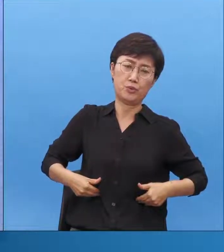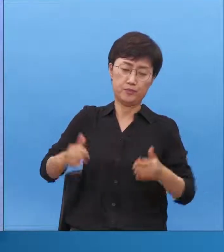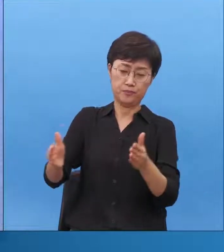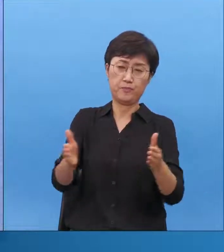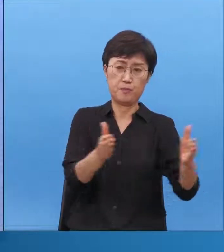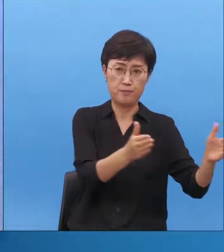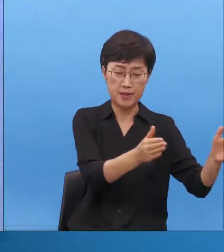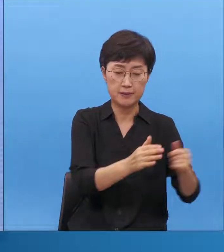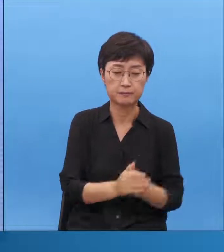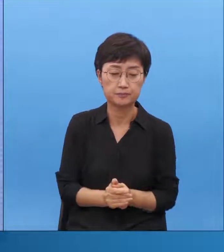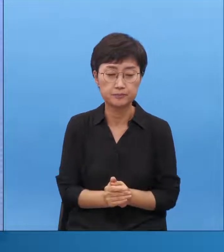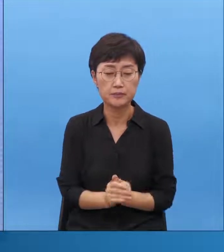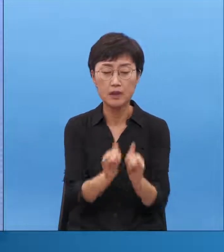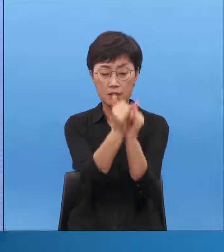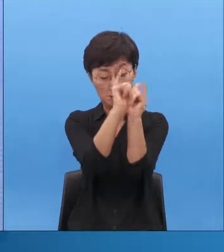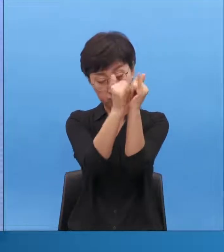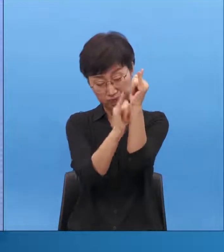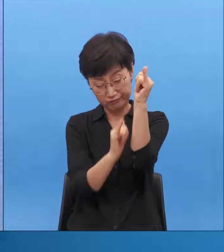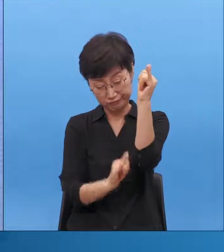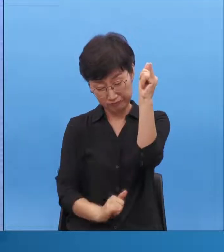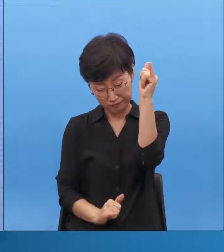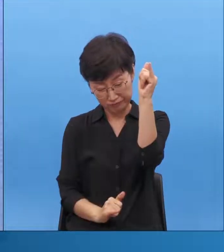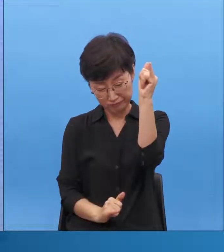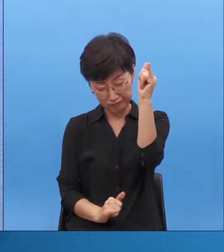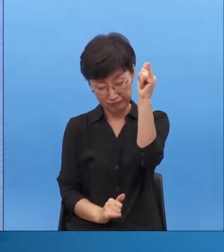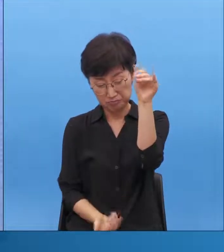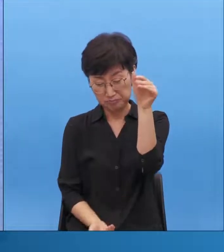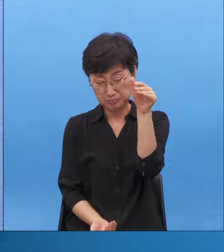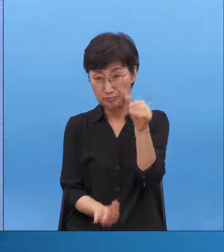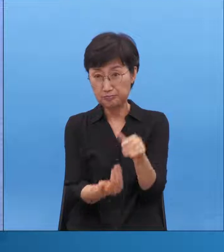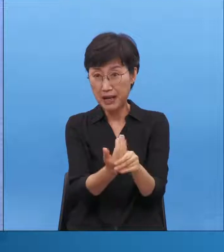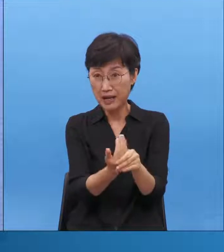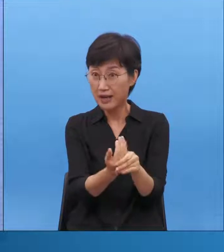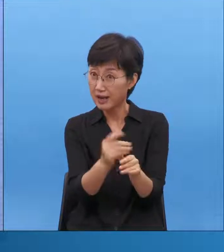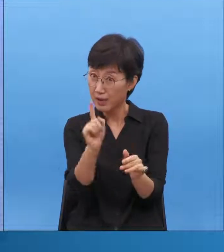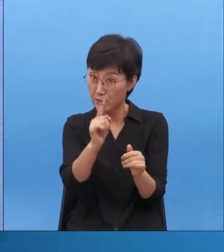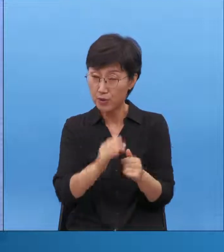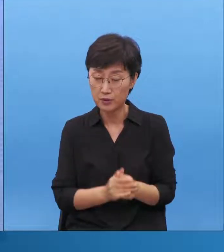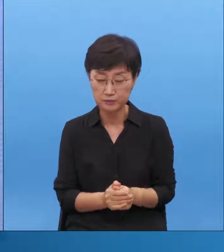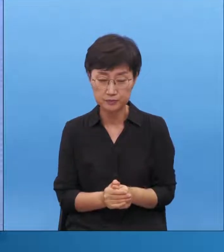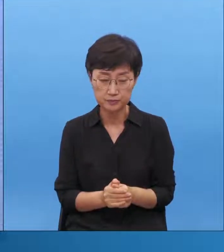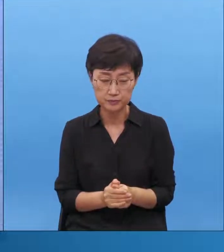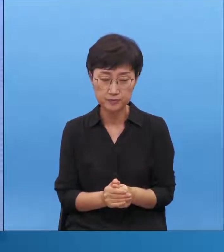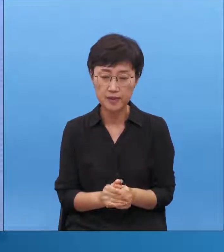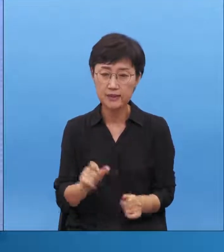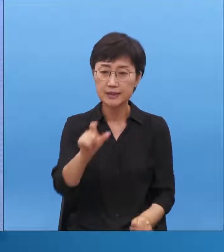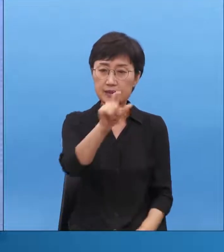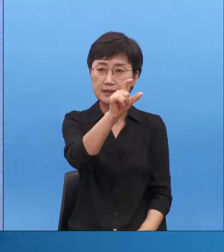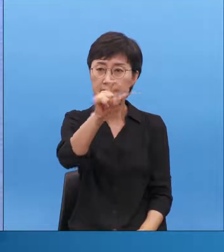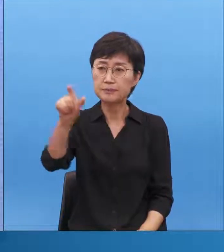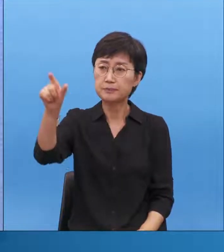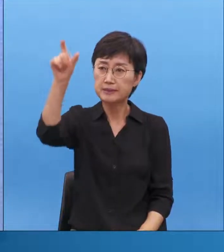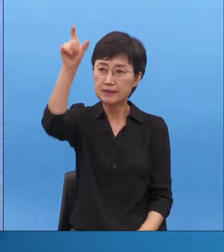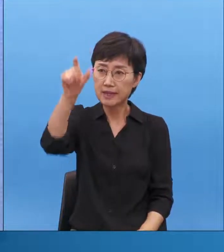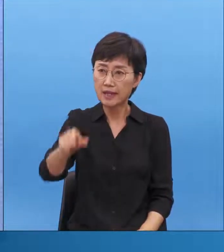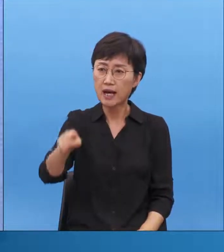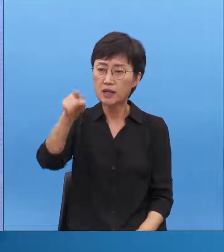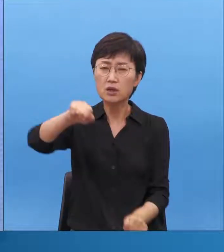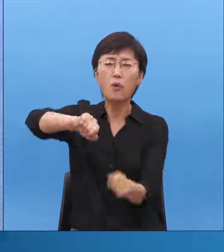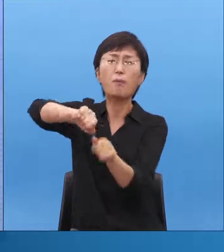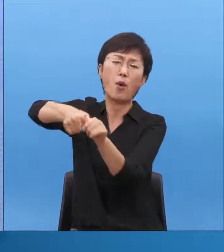history, the worst scenario and event took place. 살인범들에게만 적용되는 십자가형을 아무 죄